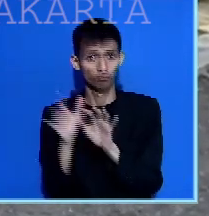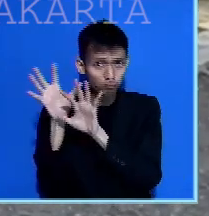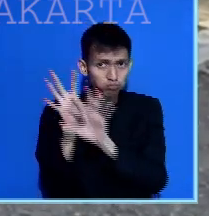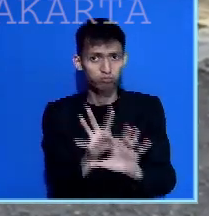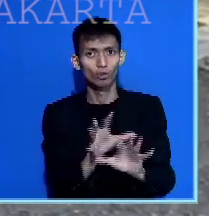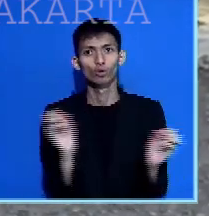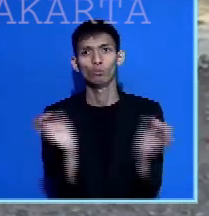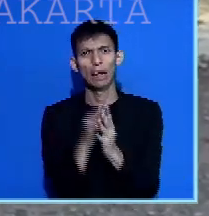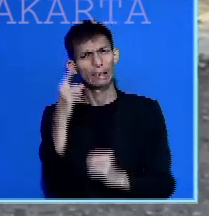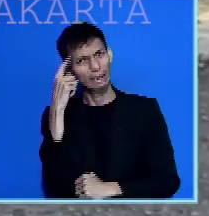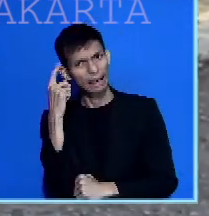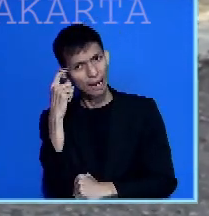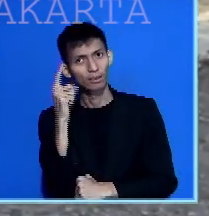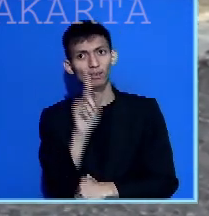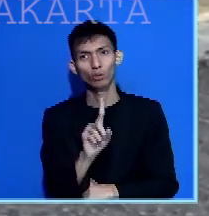sekitar